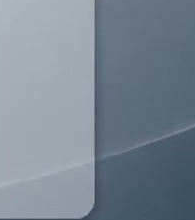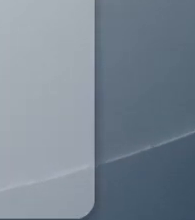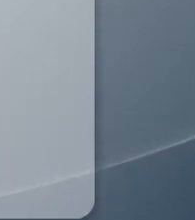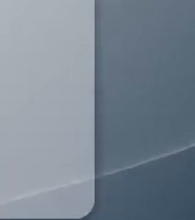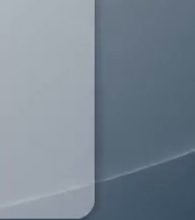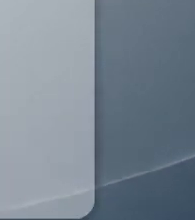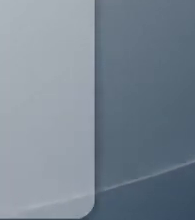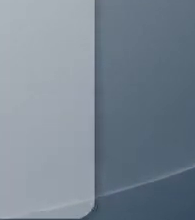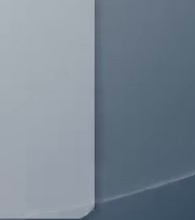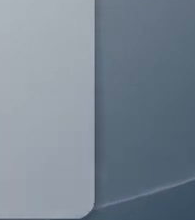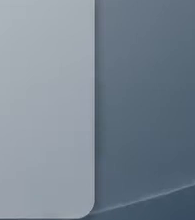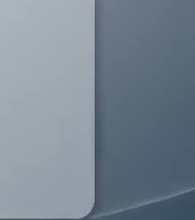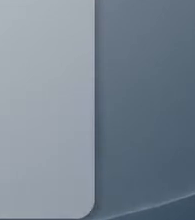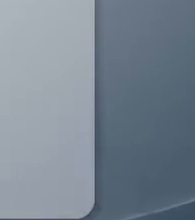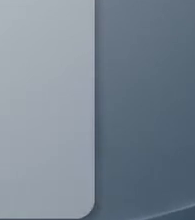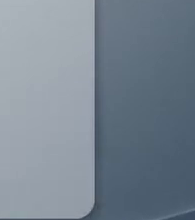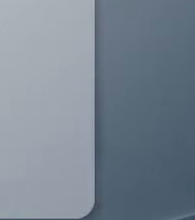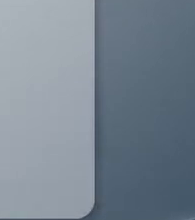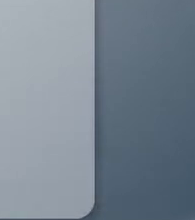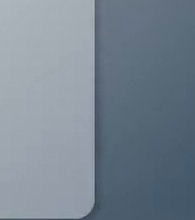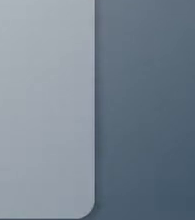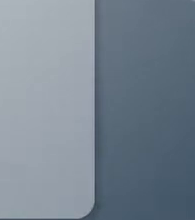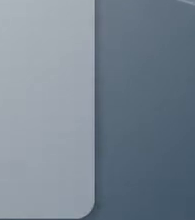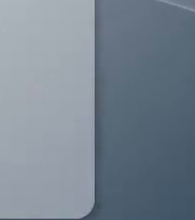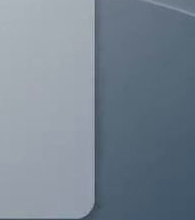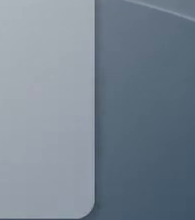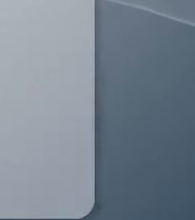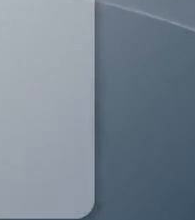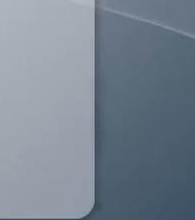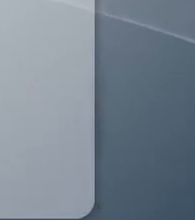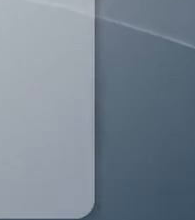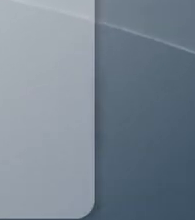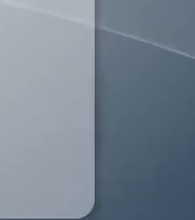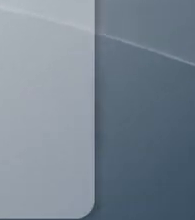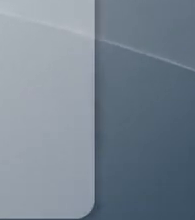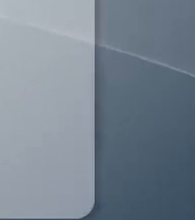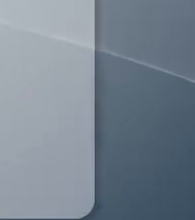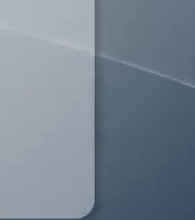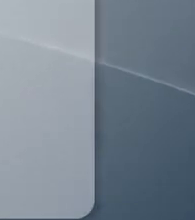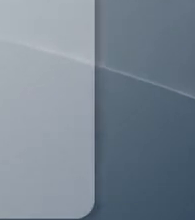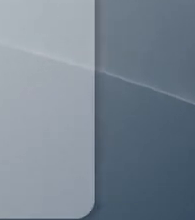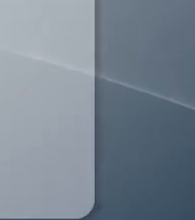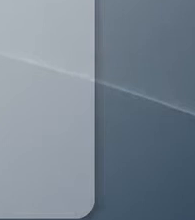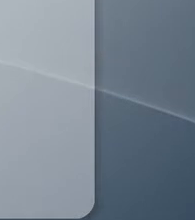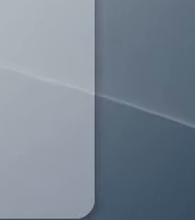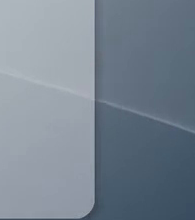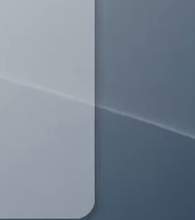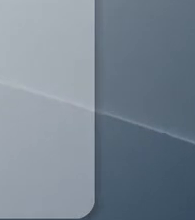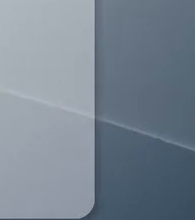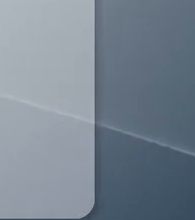대장경 세계문화축전을 기념하는 전국공모전 팔만대장경 전국예술대전이 진행되고 있습니다. 원서교부는